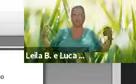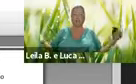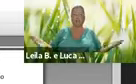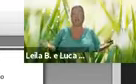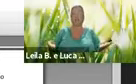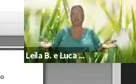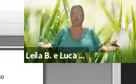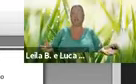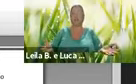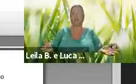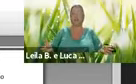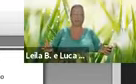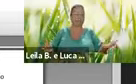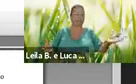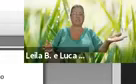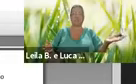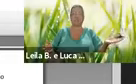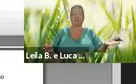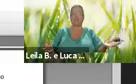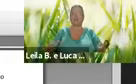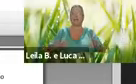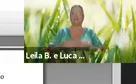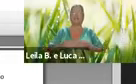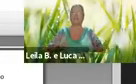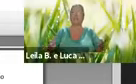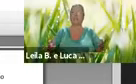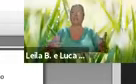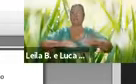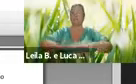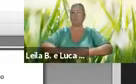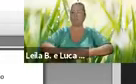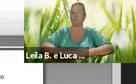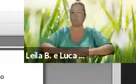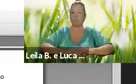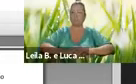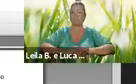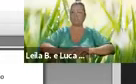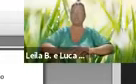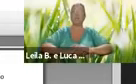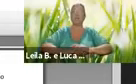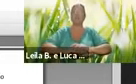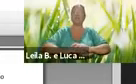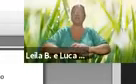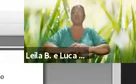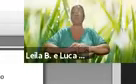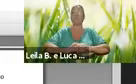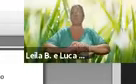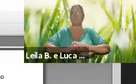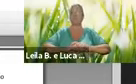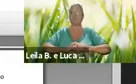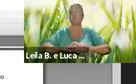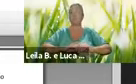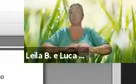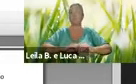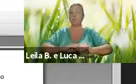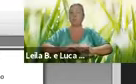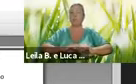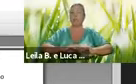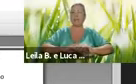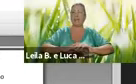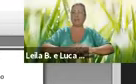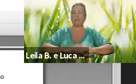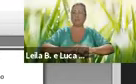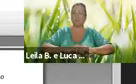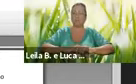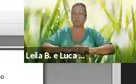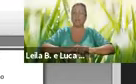viaggiato, era terza elementare, vuol dire, non conosceva molte cose, no? Então, le informazioni che il mondo